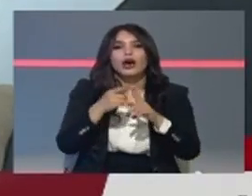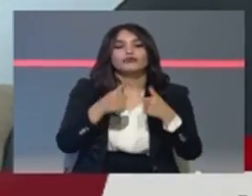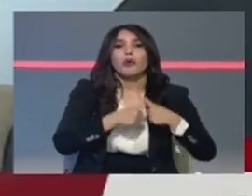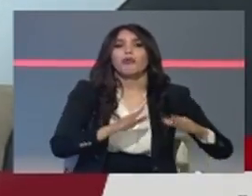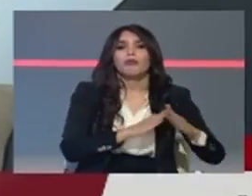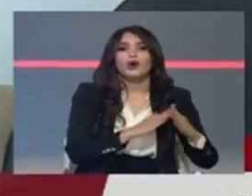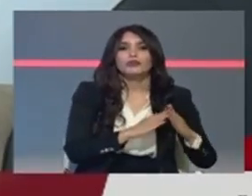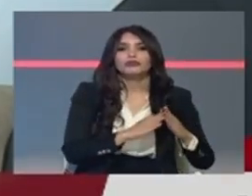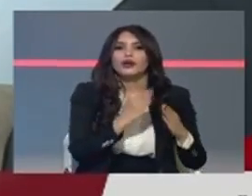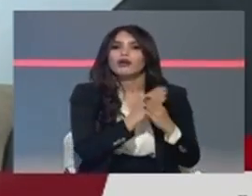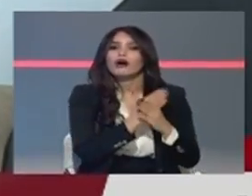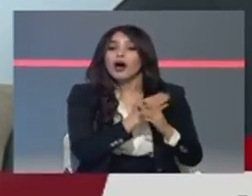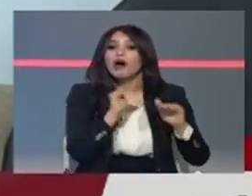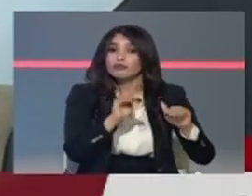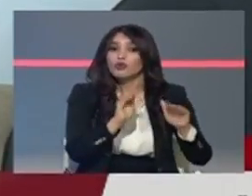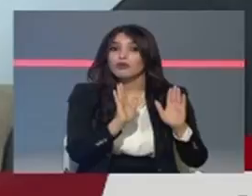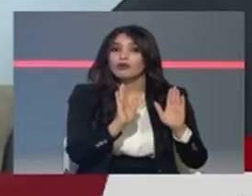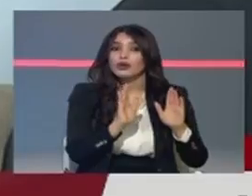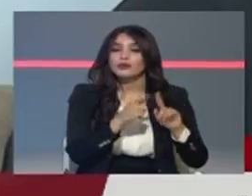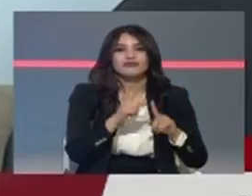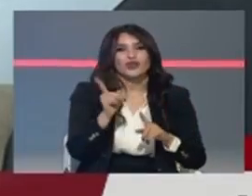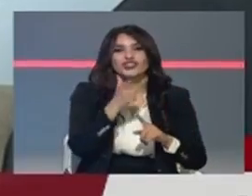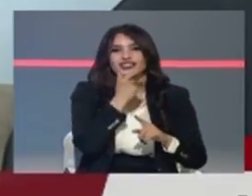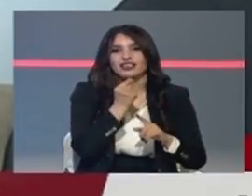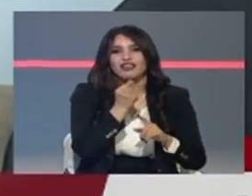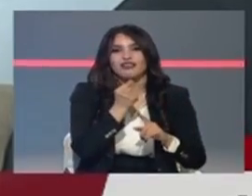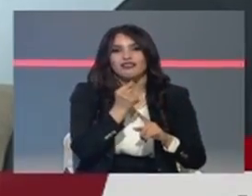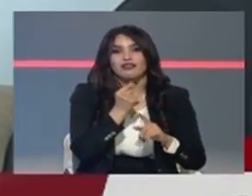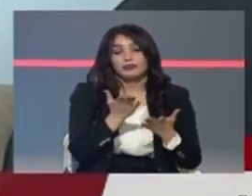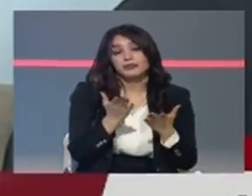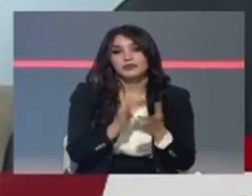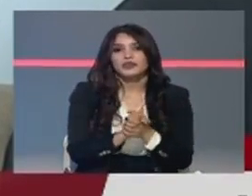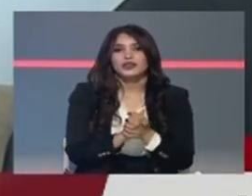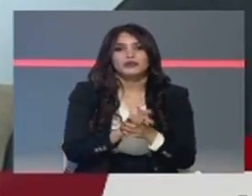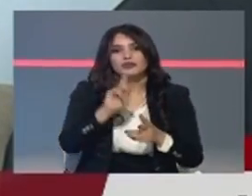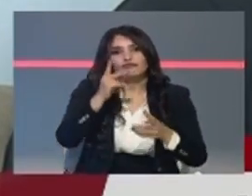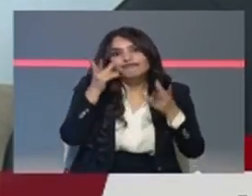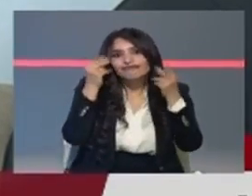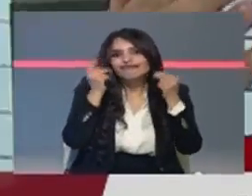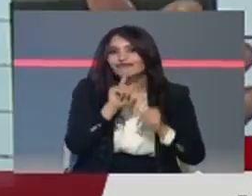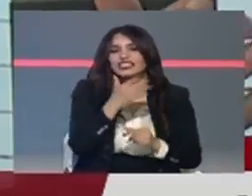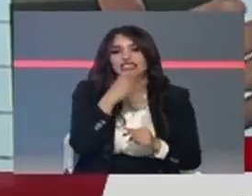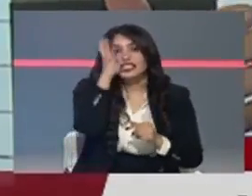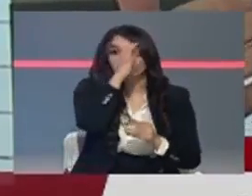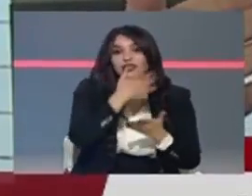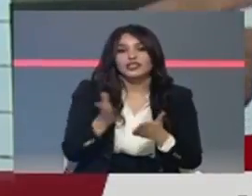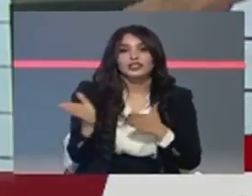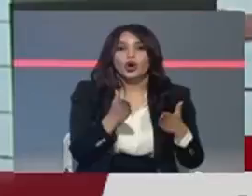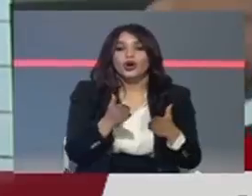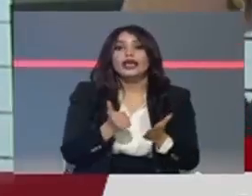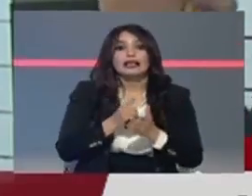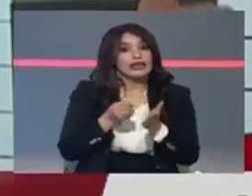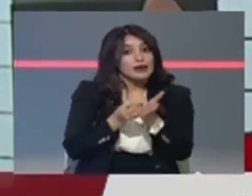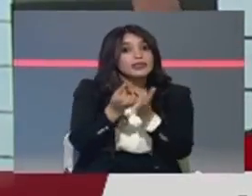الدار وقاعدين تقراو ميم طون سي با فاسيل باش يفهموها الحكايه هذه. نعطيو الميساج للصغير